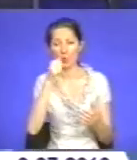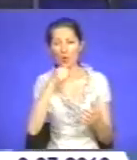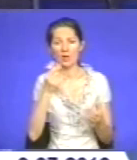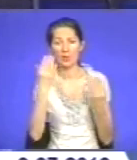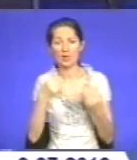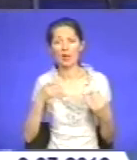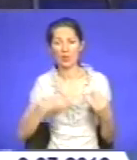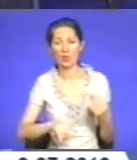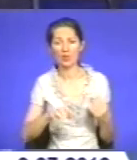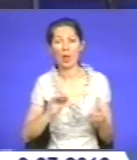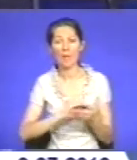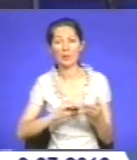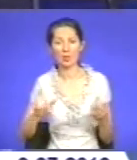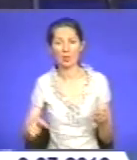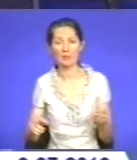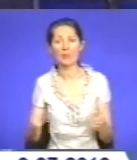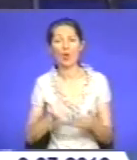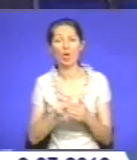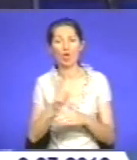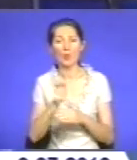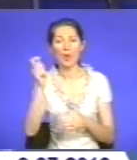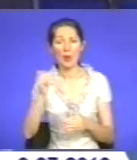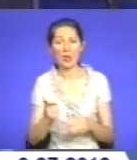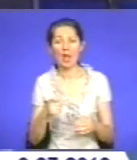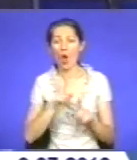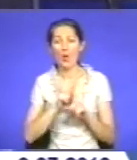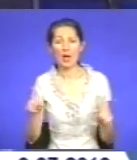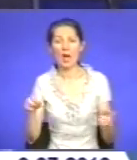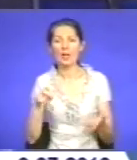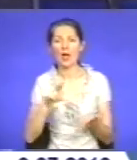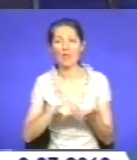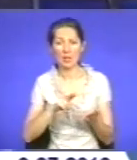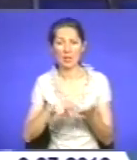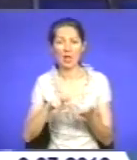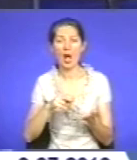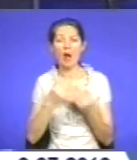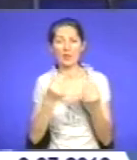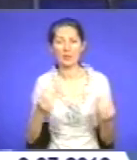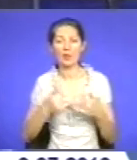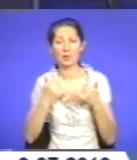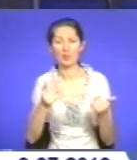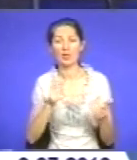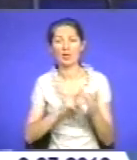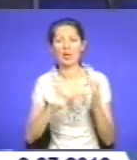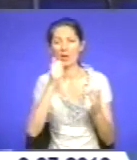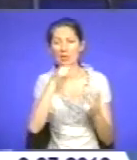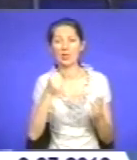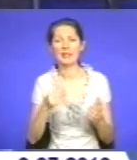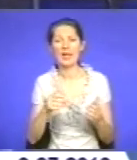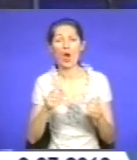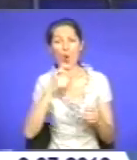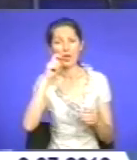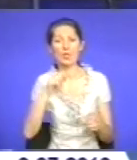До Тернополя прибула унікальна філателістична виставка, присвячена 70-й річниці Української повстанської армії. Експозиція буде в